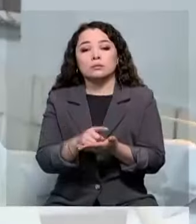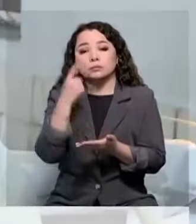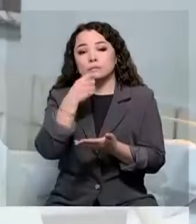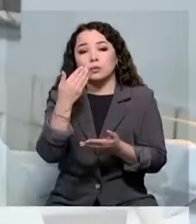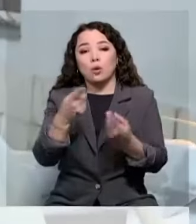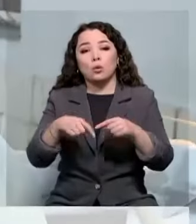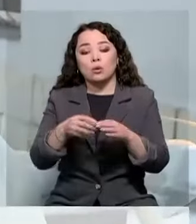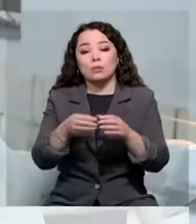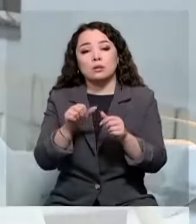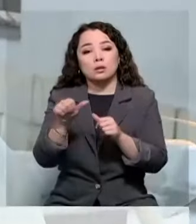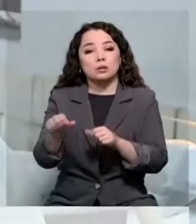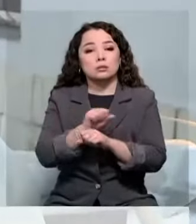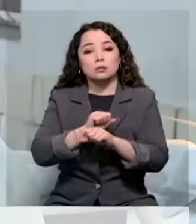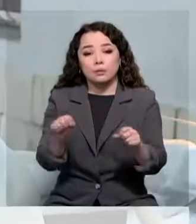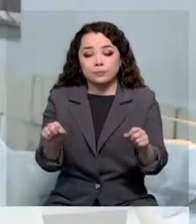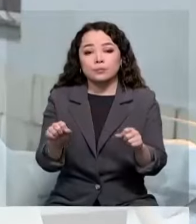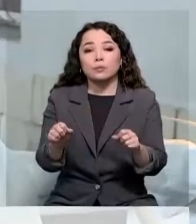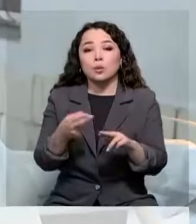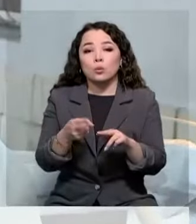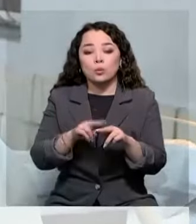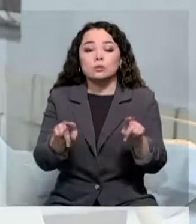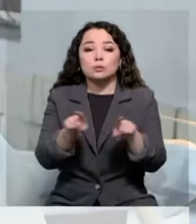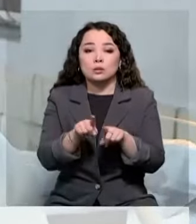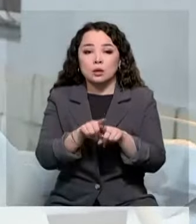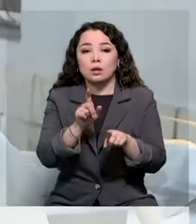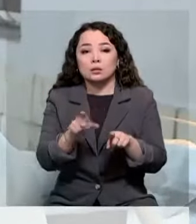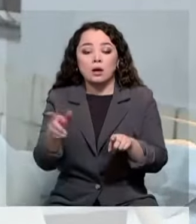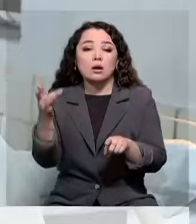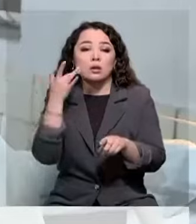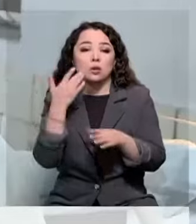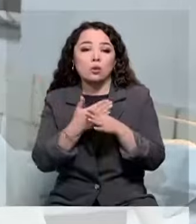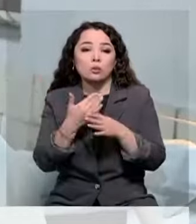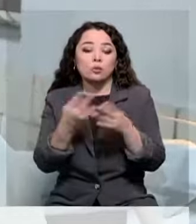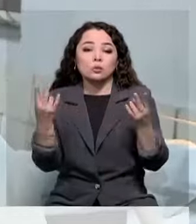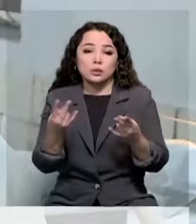қоғамнан тыс қалдырмау керек. Және де осы кісілерге әрқашанда көмектесіп тұру керек.